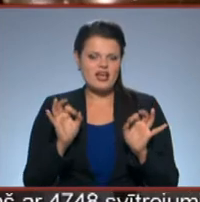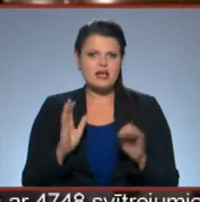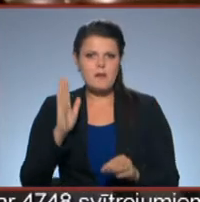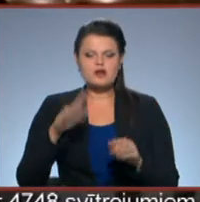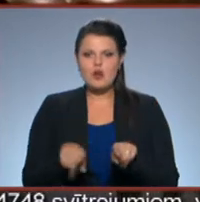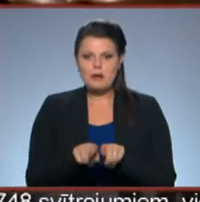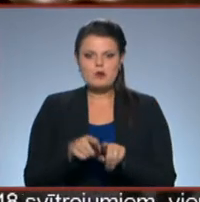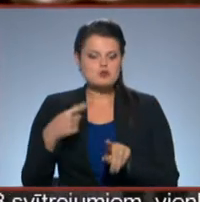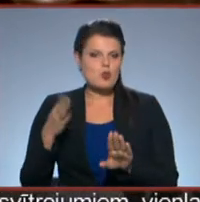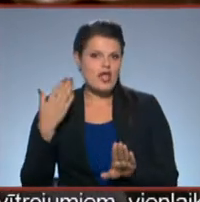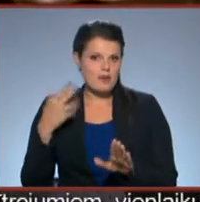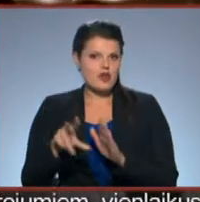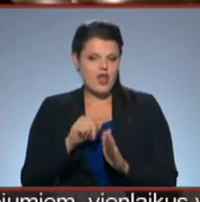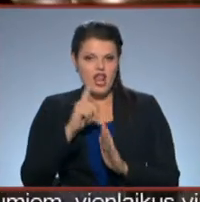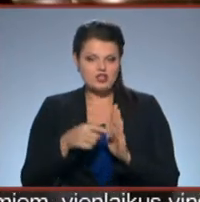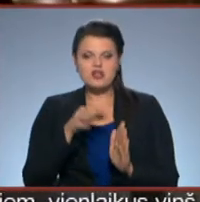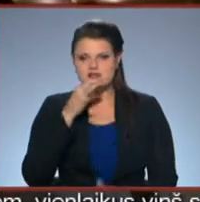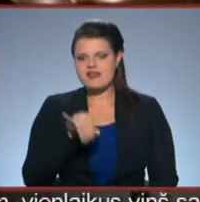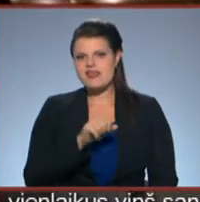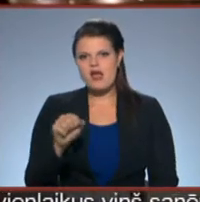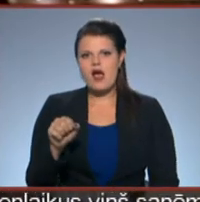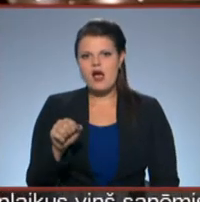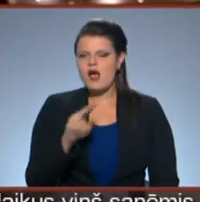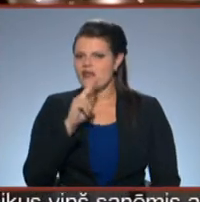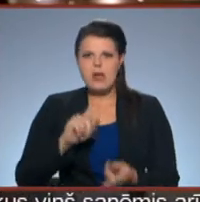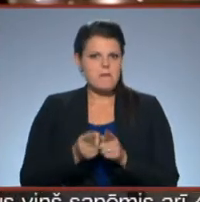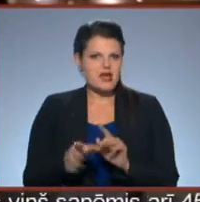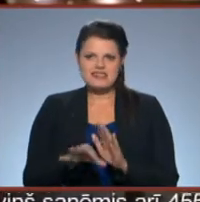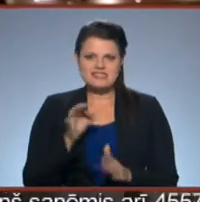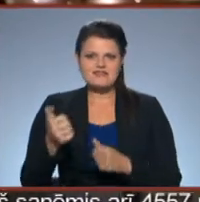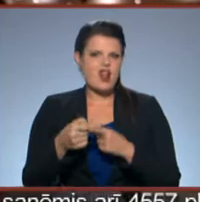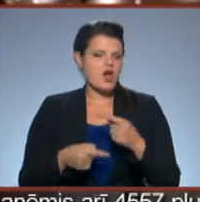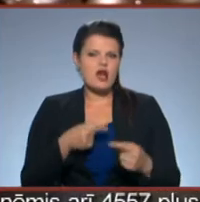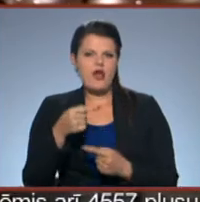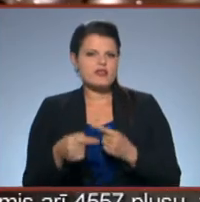par to pašu, par ko iepriekšējās vēlēšanās? Jā. Nemainās izvēle ar gadiem?